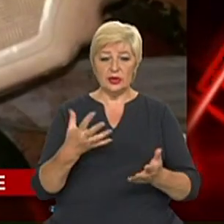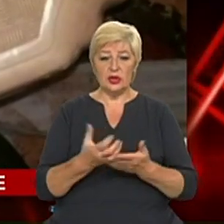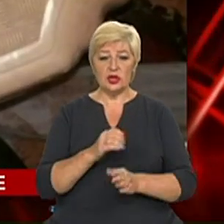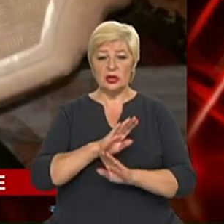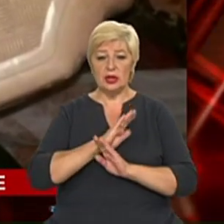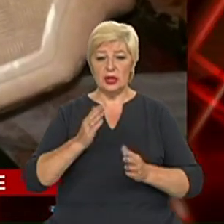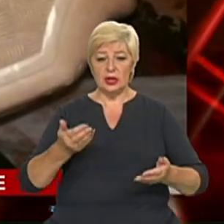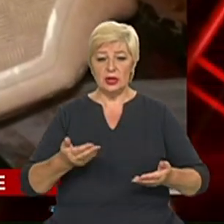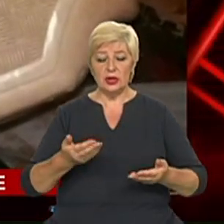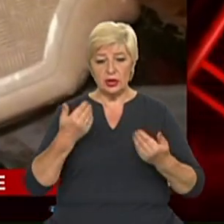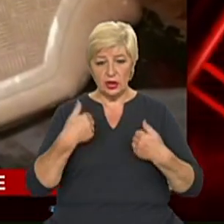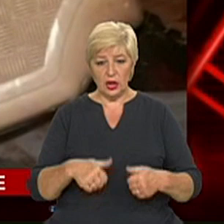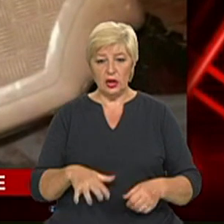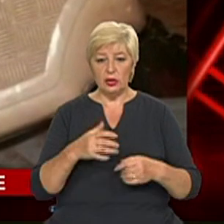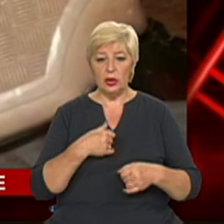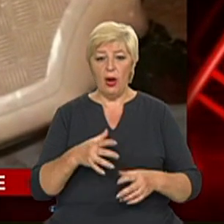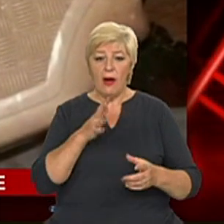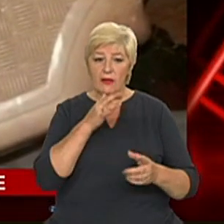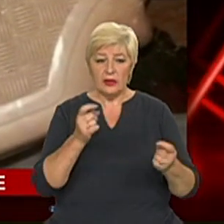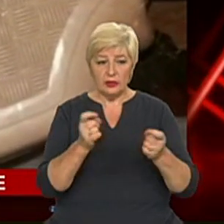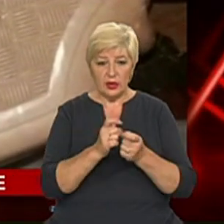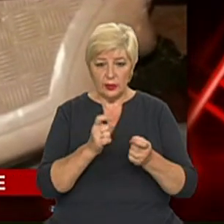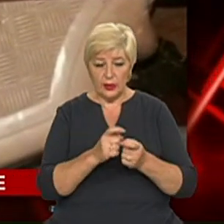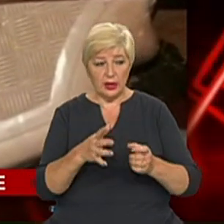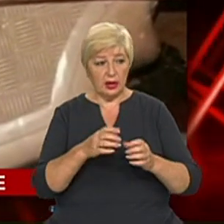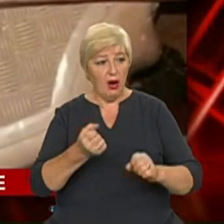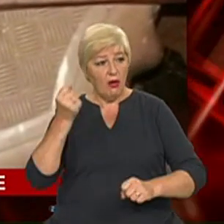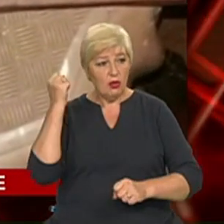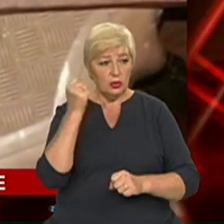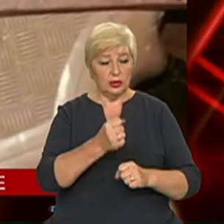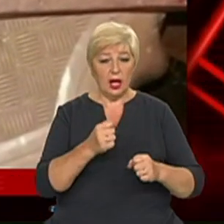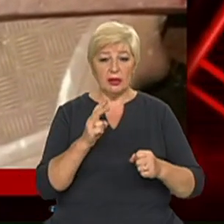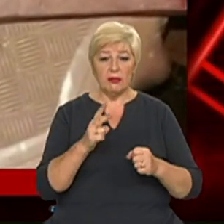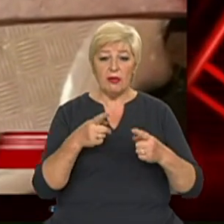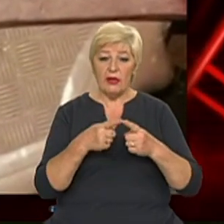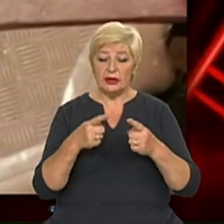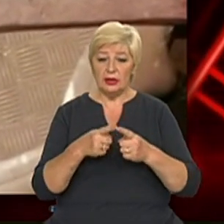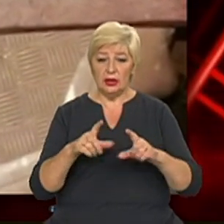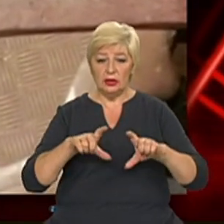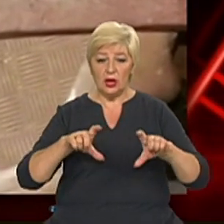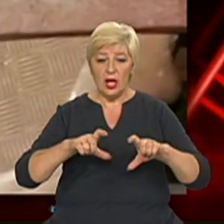господар оселі під час бійки вдарив квартиранта цеглиною. Наразі фігуранти обох справ під вартою.